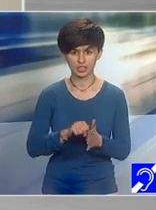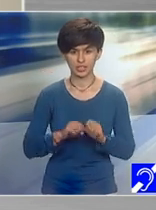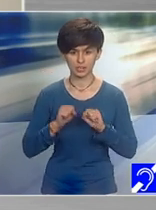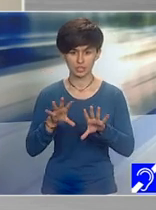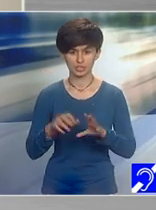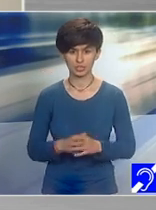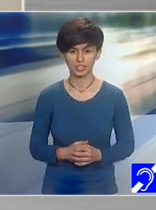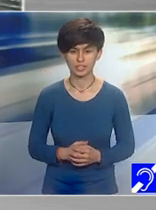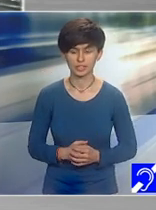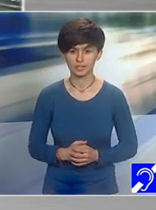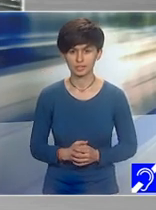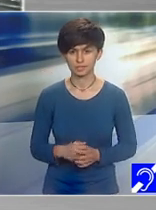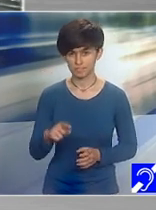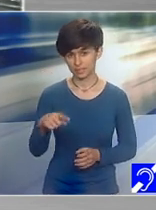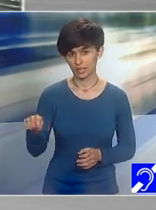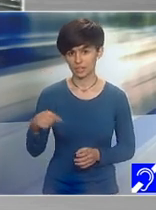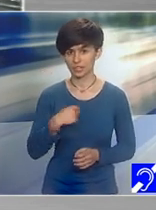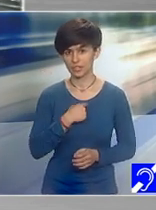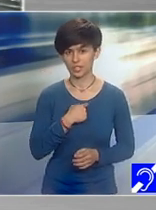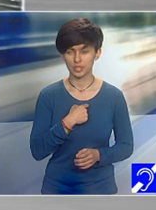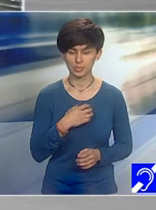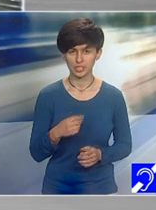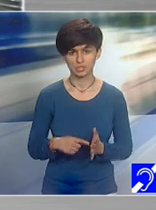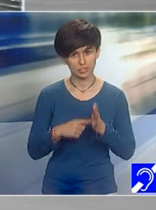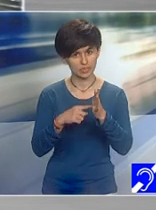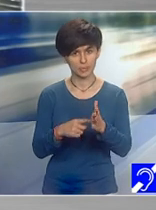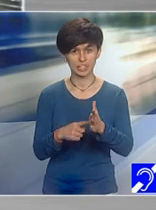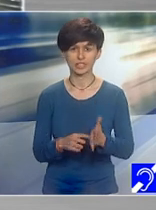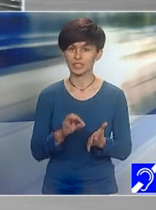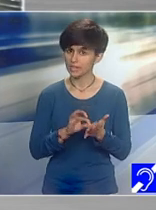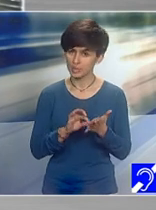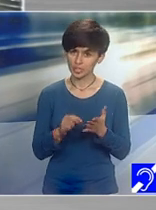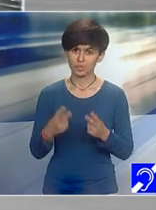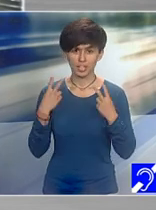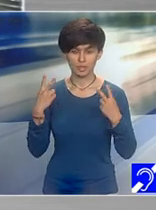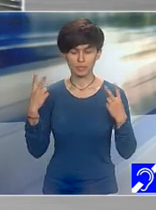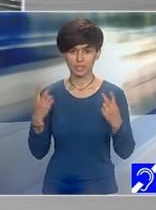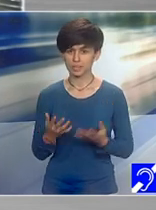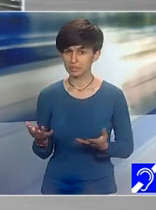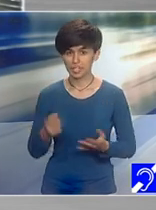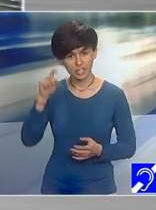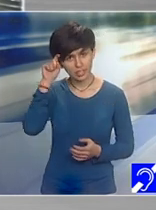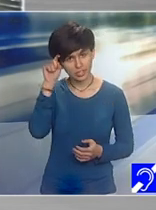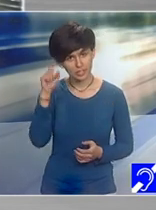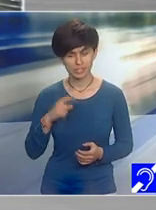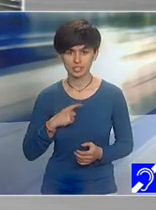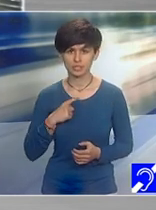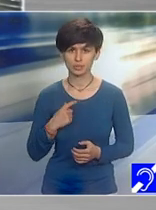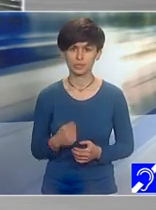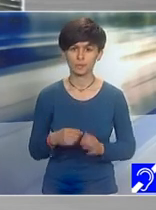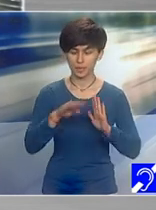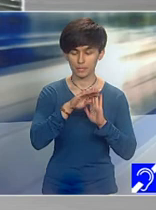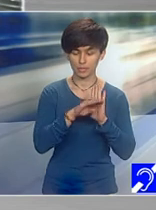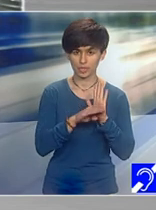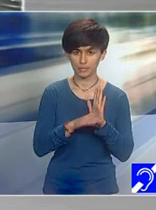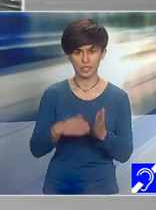teme să și aveți ocazia să vă prezentați practic punctele cele mai importante pe care le considerați cele mai importante din programele pe care le-ați stabilit